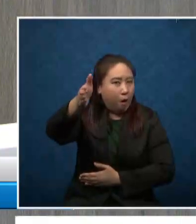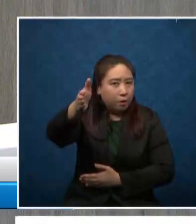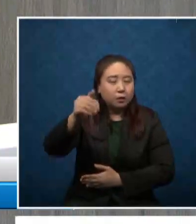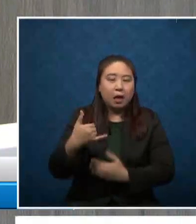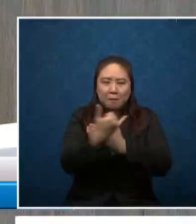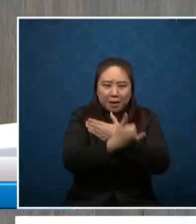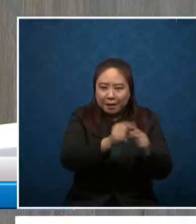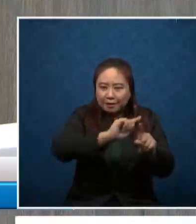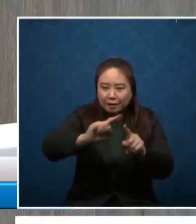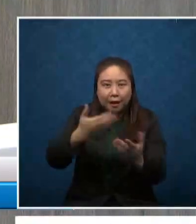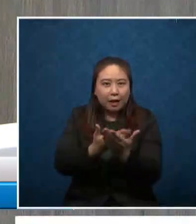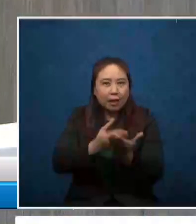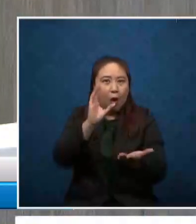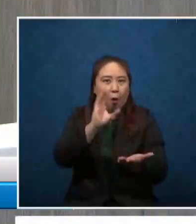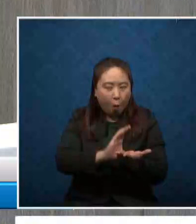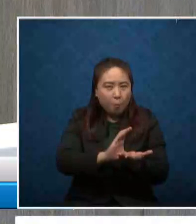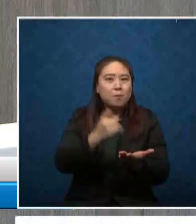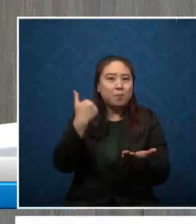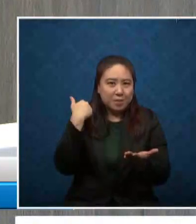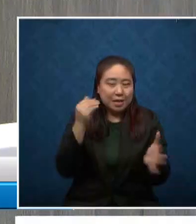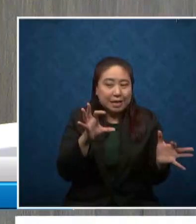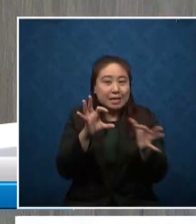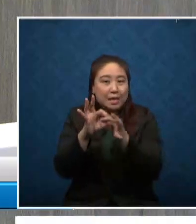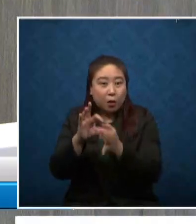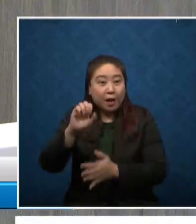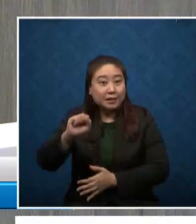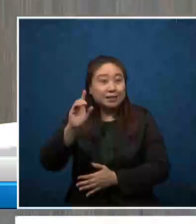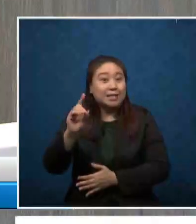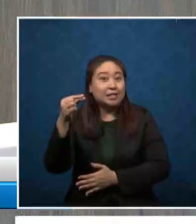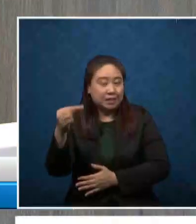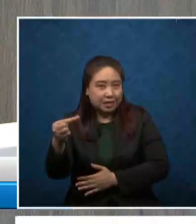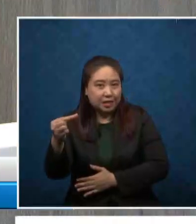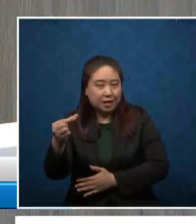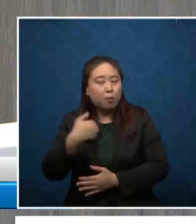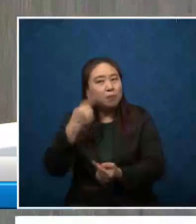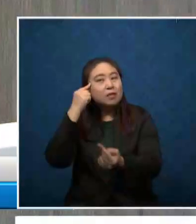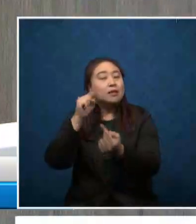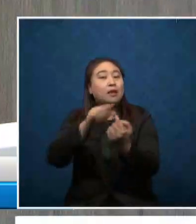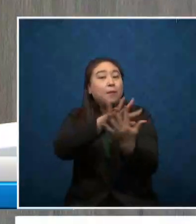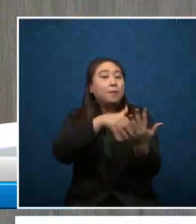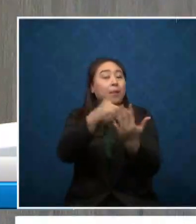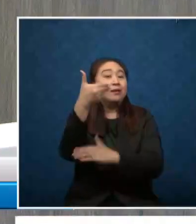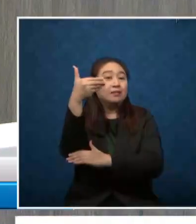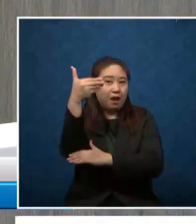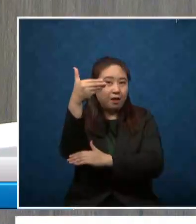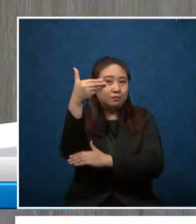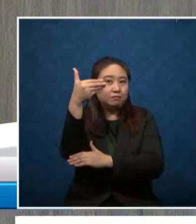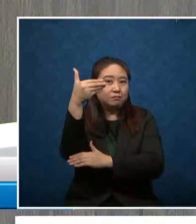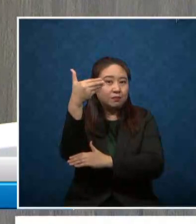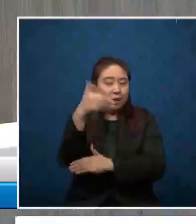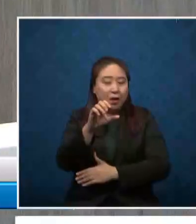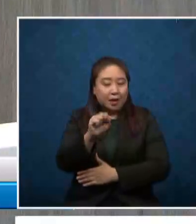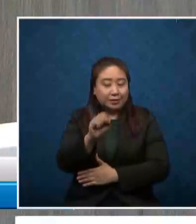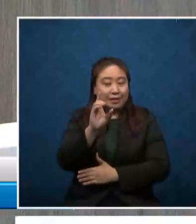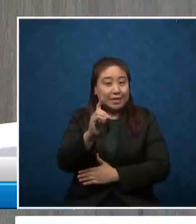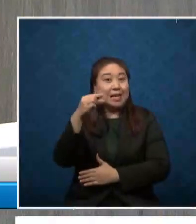ระมาณสอนสนองกับ SDGซึ่เราก็นึกถึยธษสตชาตินะครับแล้วก็คัเดยวกับ SDG